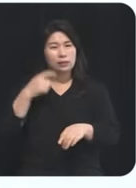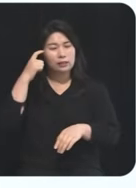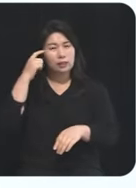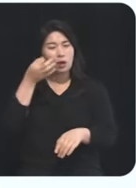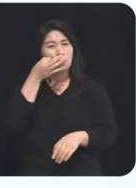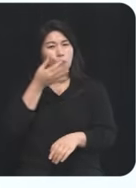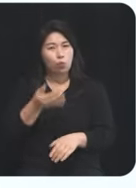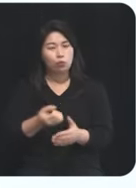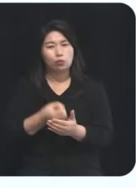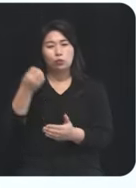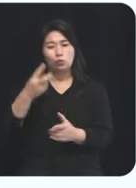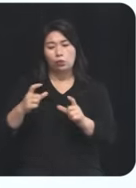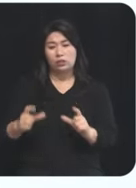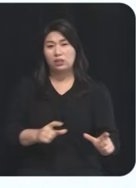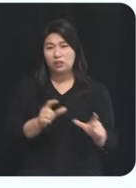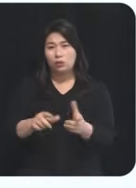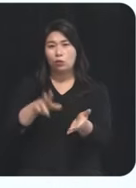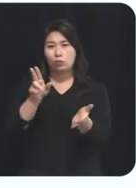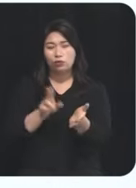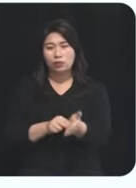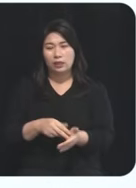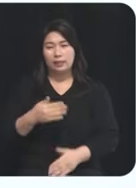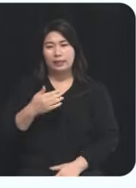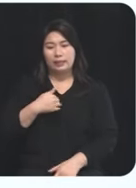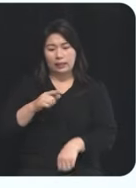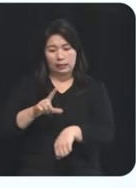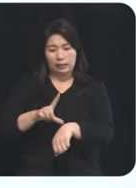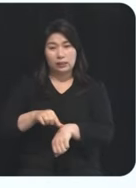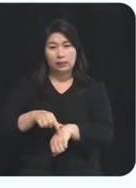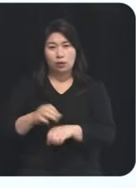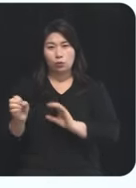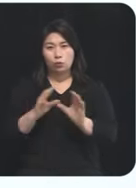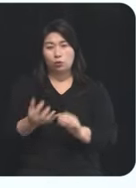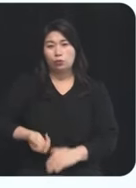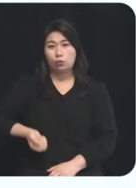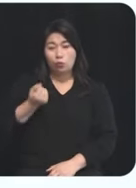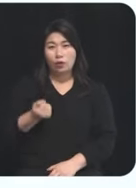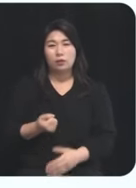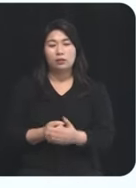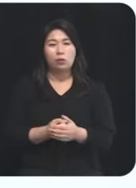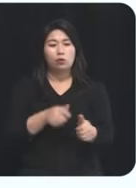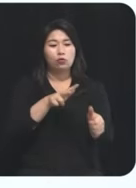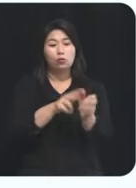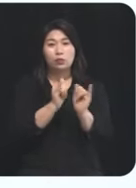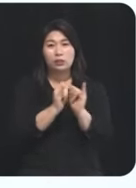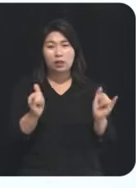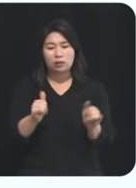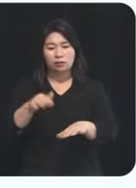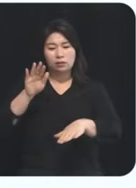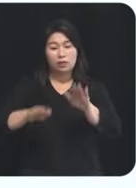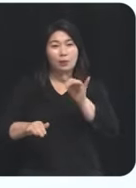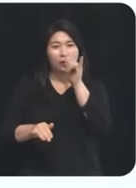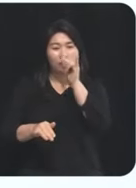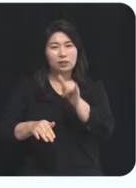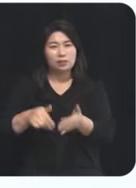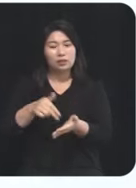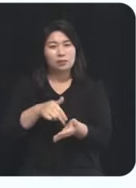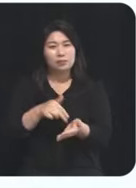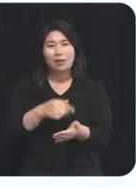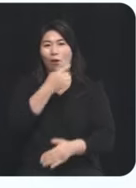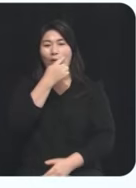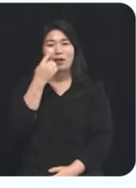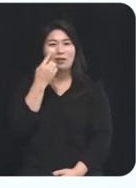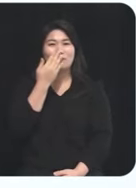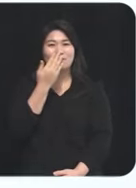지역 현안은 물론이고 또 주도권 토론을 통해서도 후보들 간의 차별화된 정책과 입장을 확인을